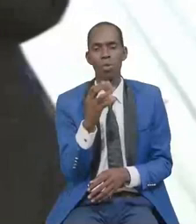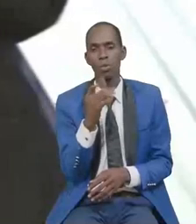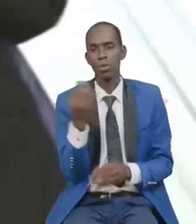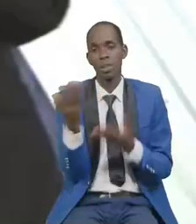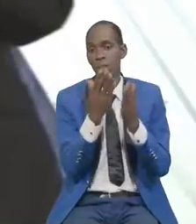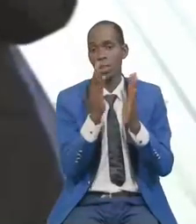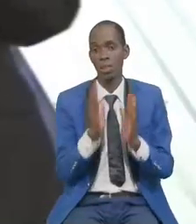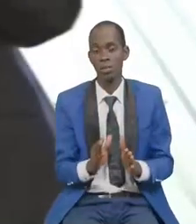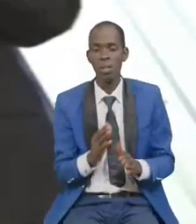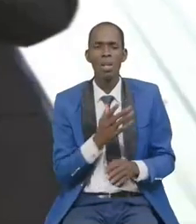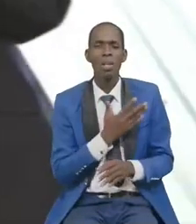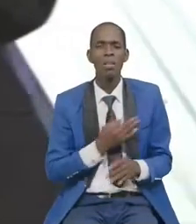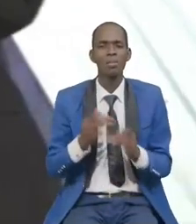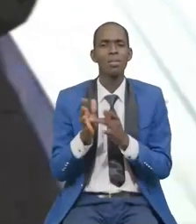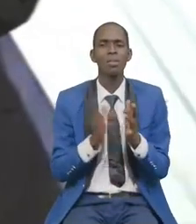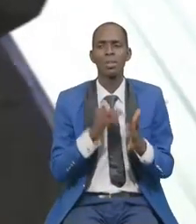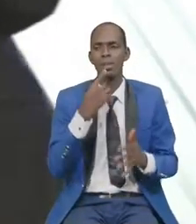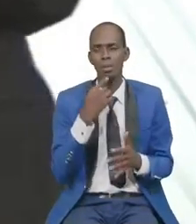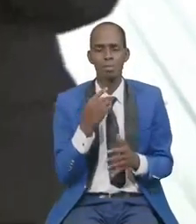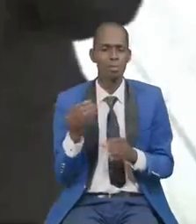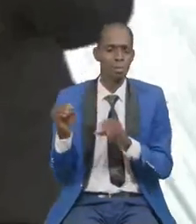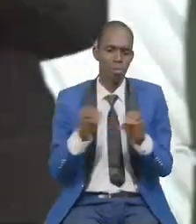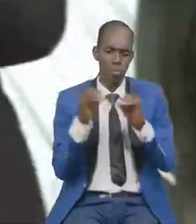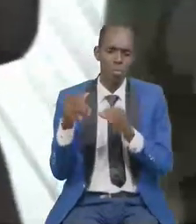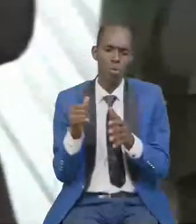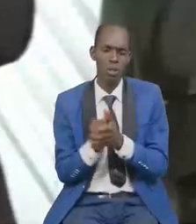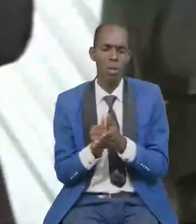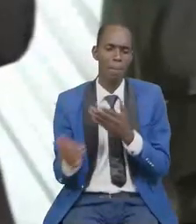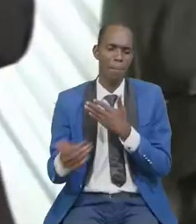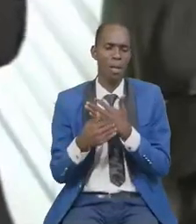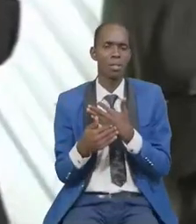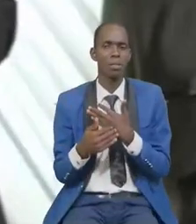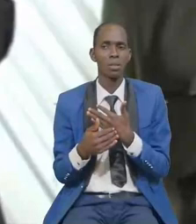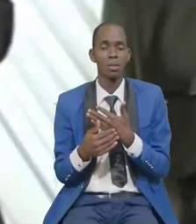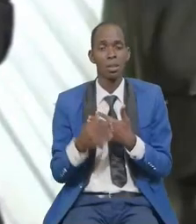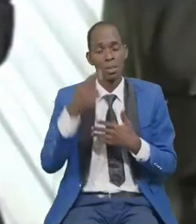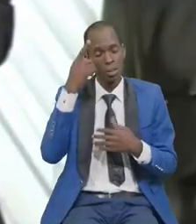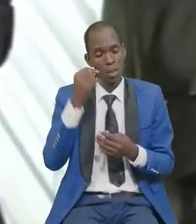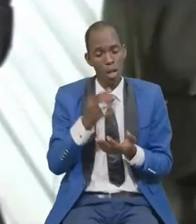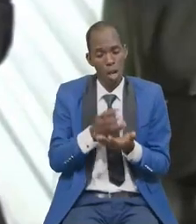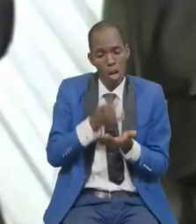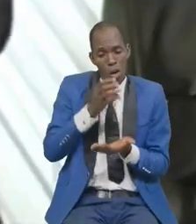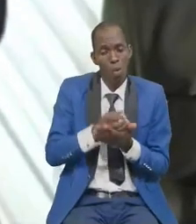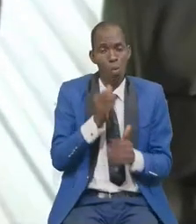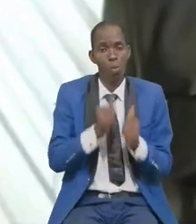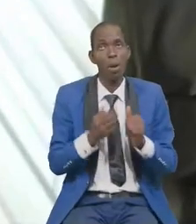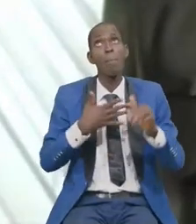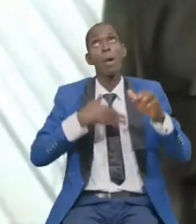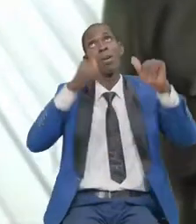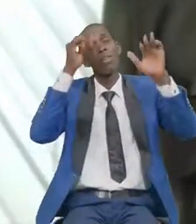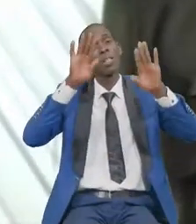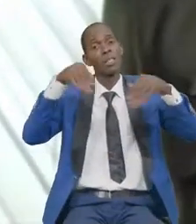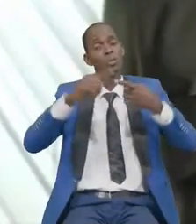dit, range l'épée. La coupe que mon père m'a donnée, ne vais-je pas la